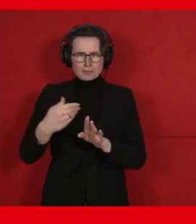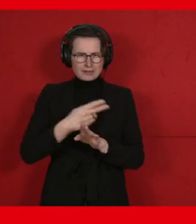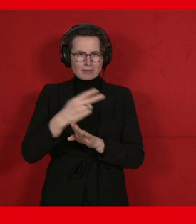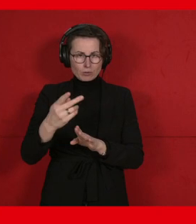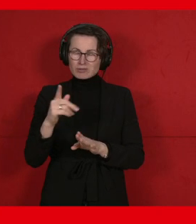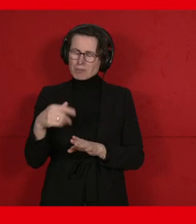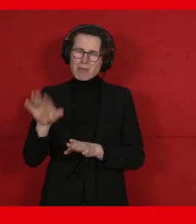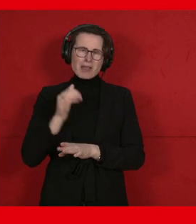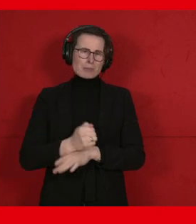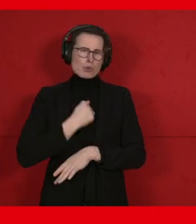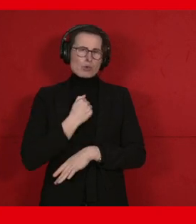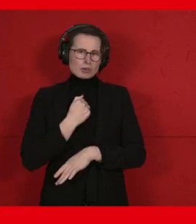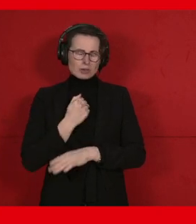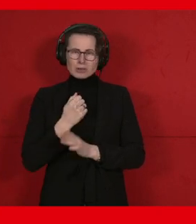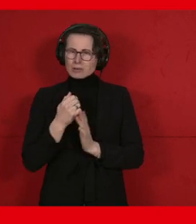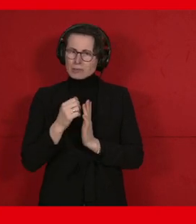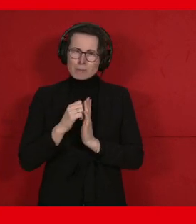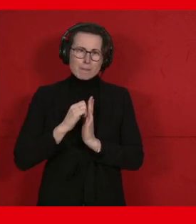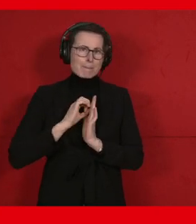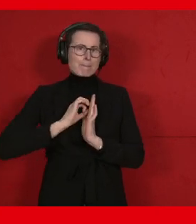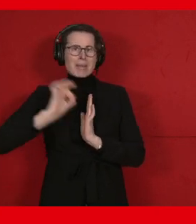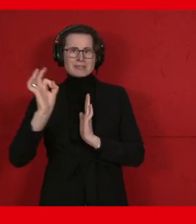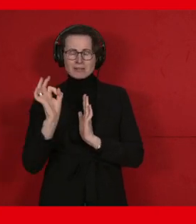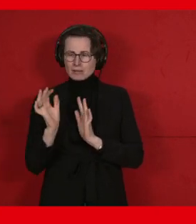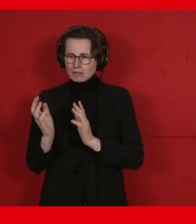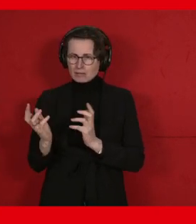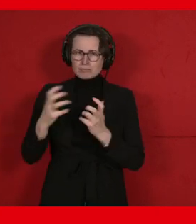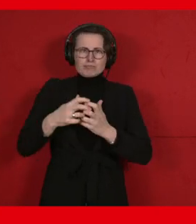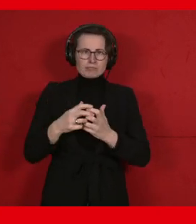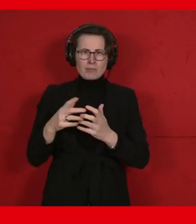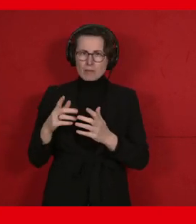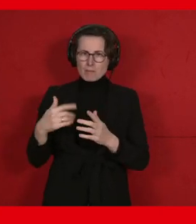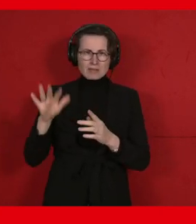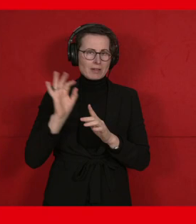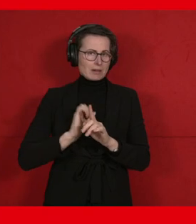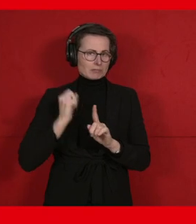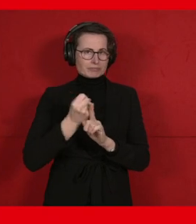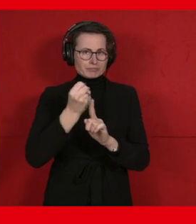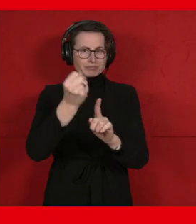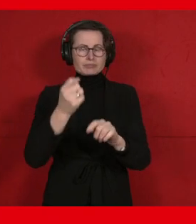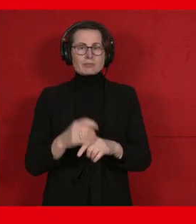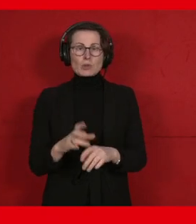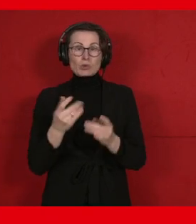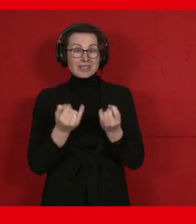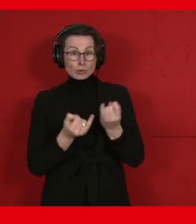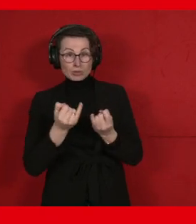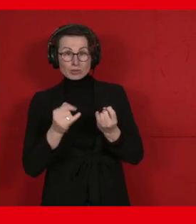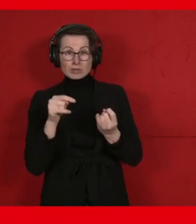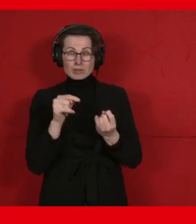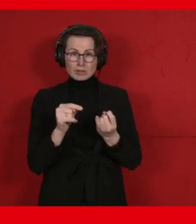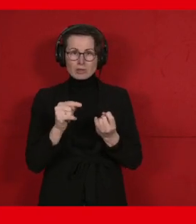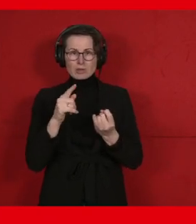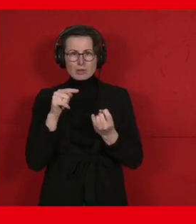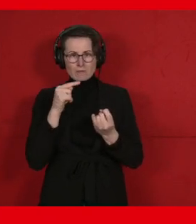teilweise mehr Mut haben und noch bessere Mechanismen, um anzuschieben und tatsächlich auch industriell zu skalieren,